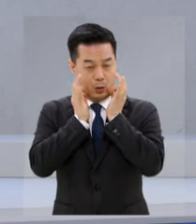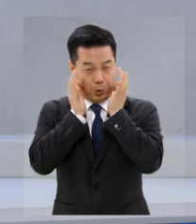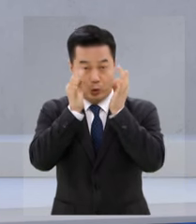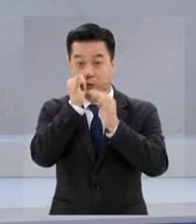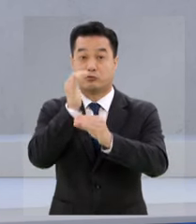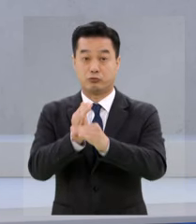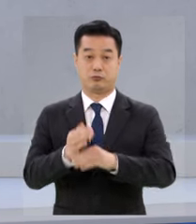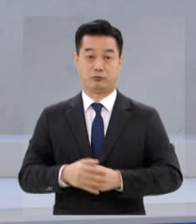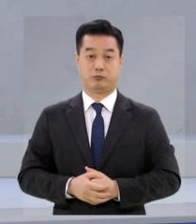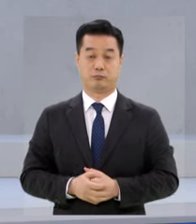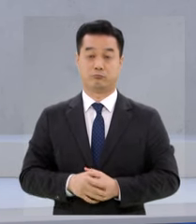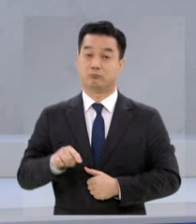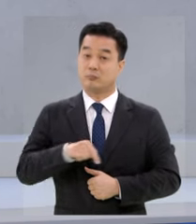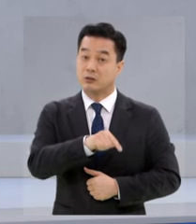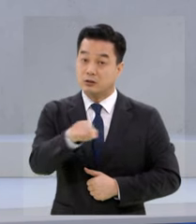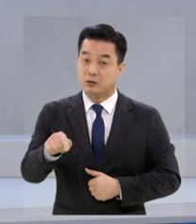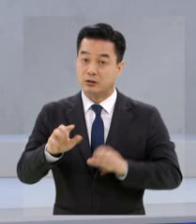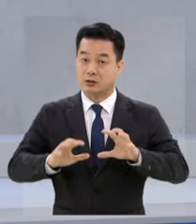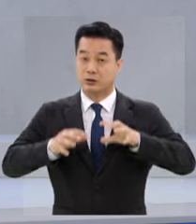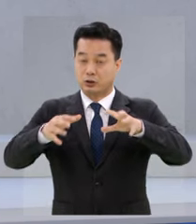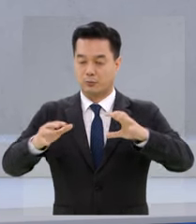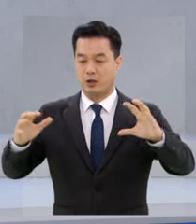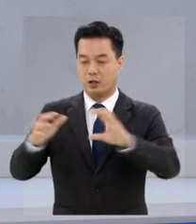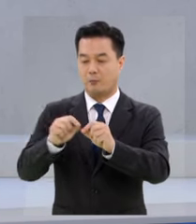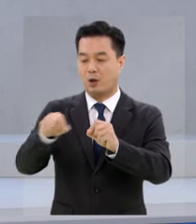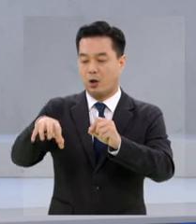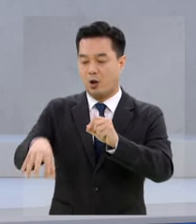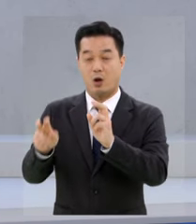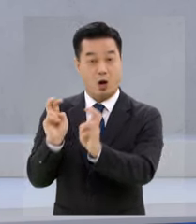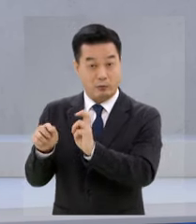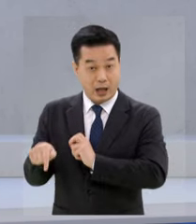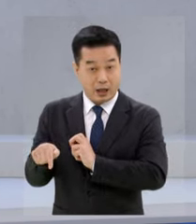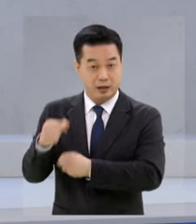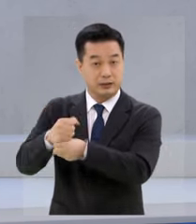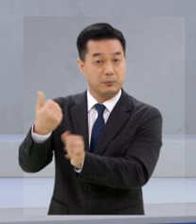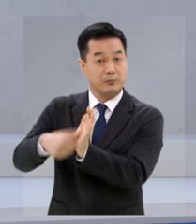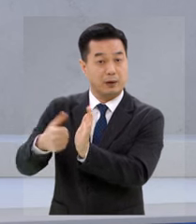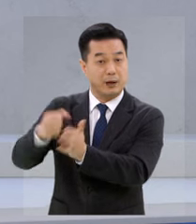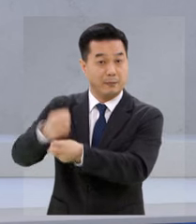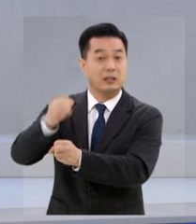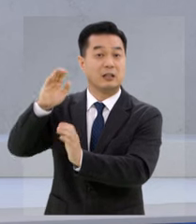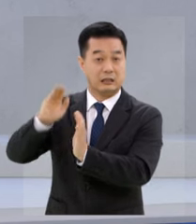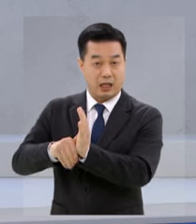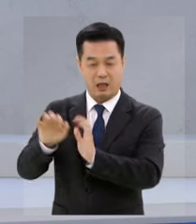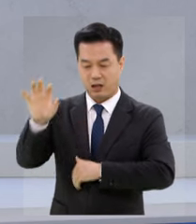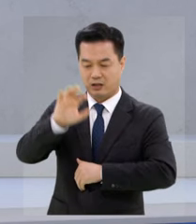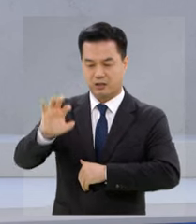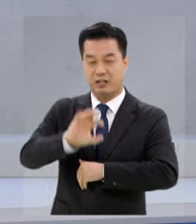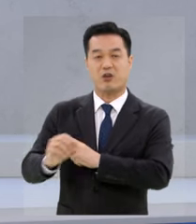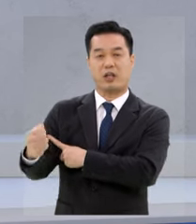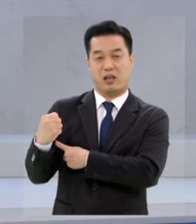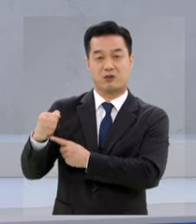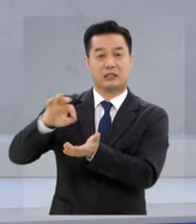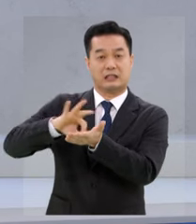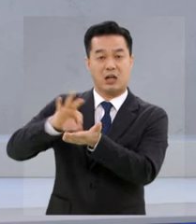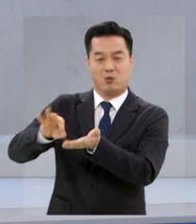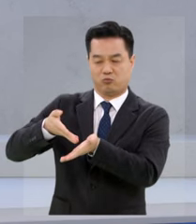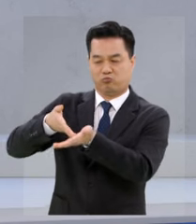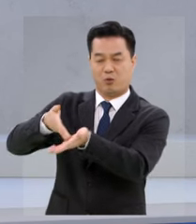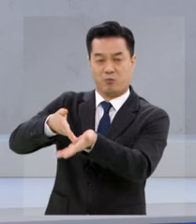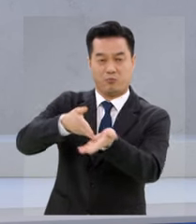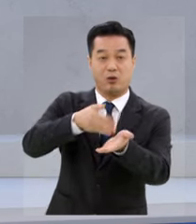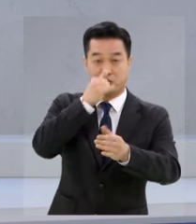있습니다 그들은 글로벌 협력 업체에게도 제품 생산에 재생 에너지 사용을 강력히 요구하고